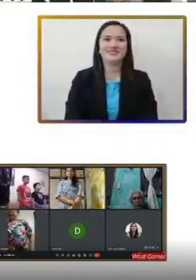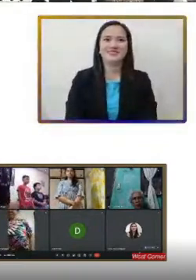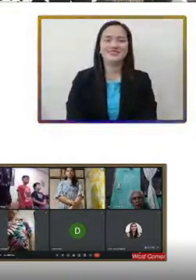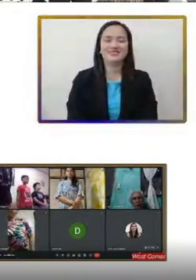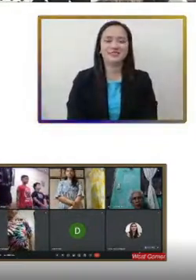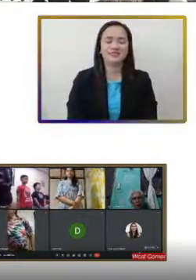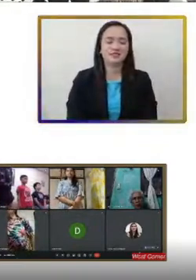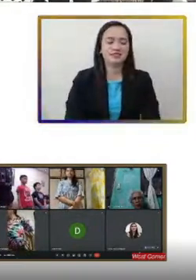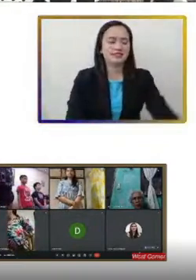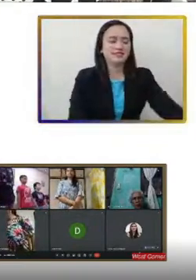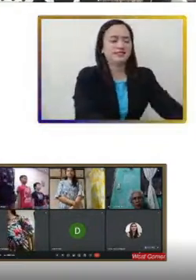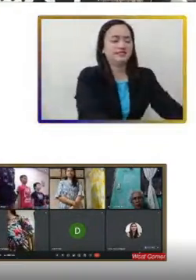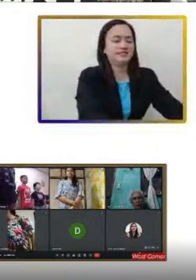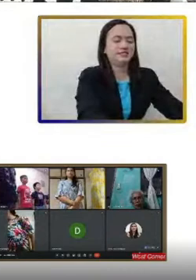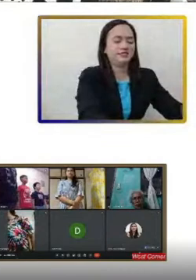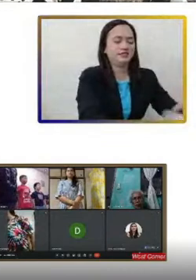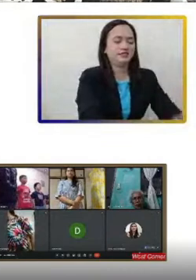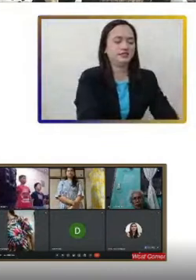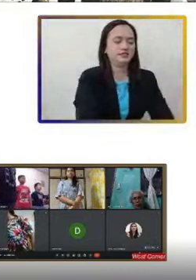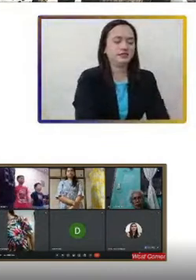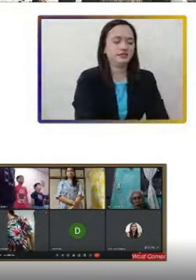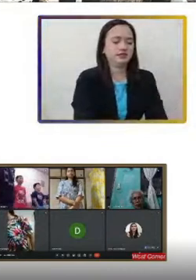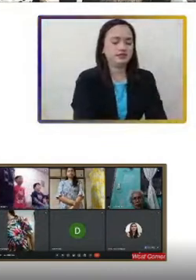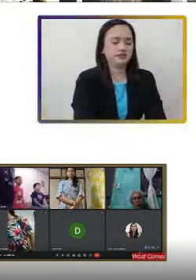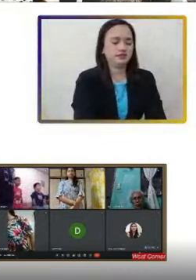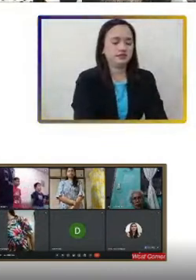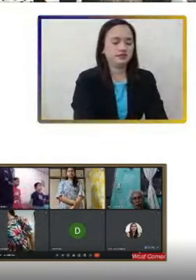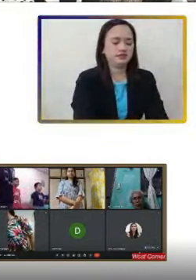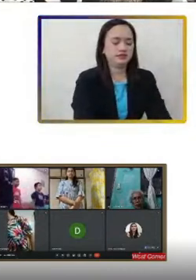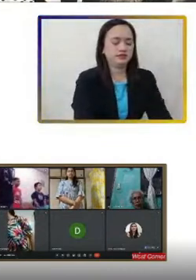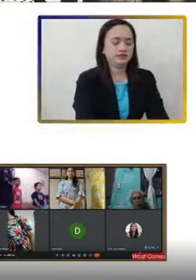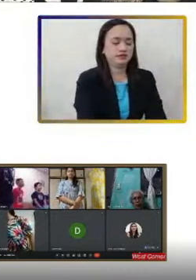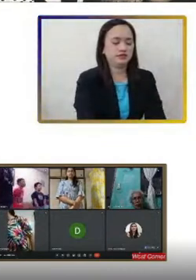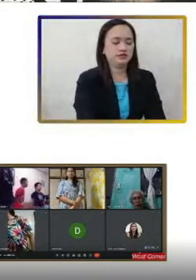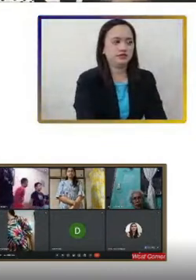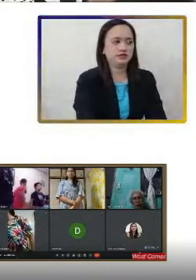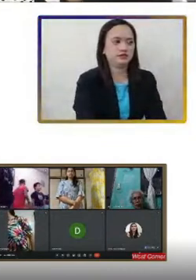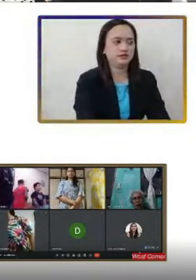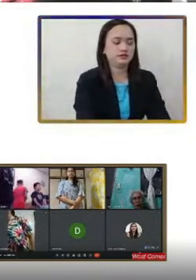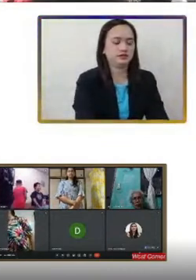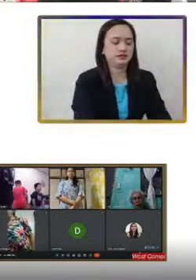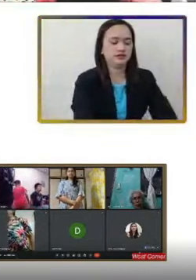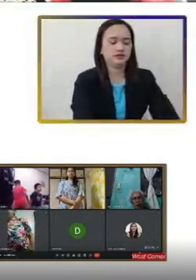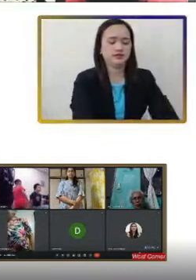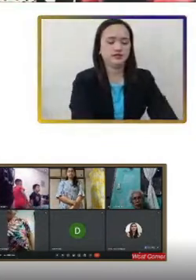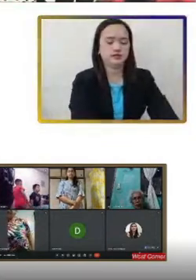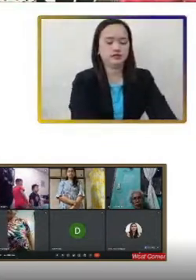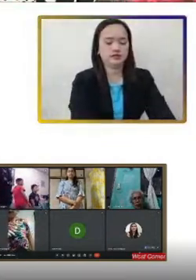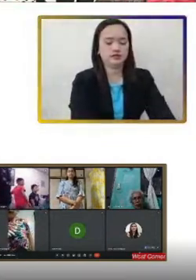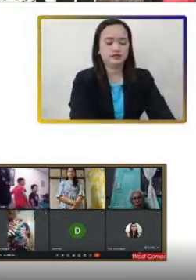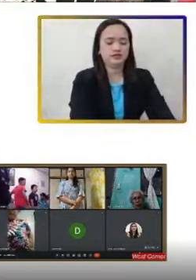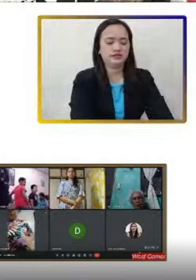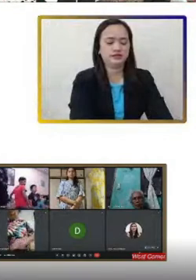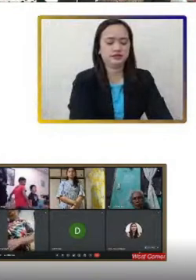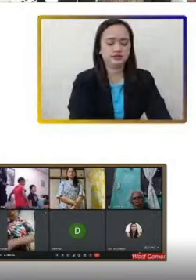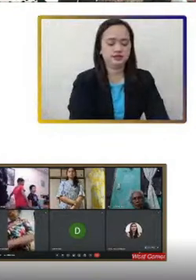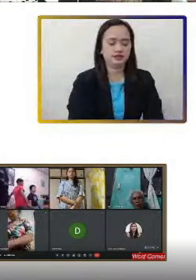Page 4, to God be the glory. Page 4, to God be the glory. Let's sing the first and second